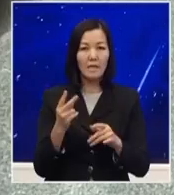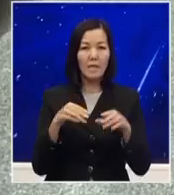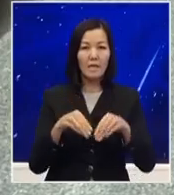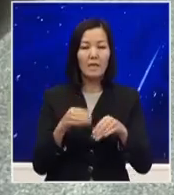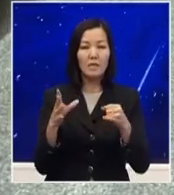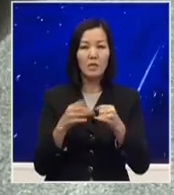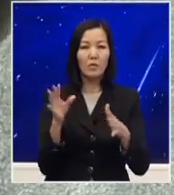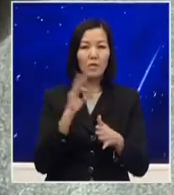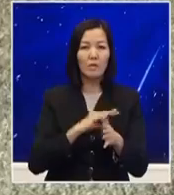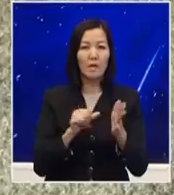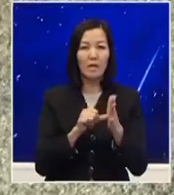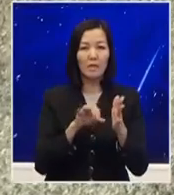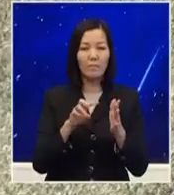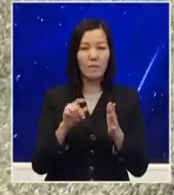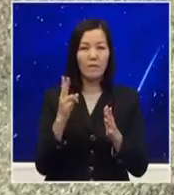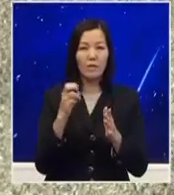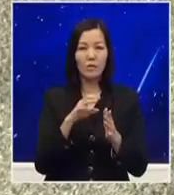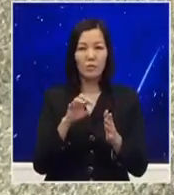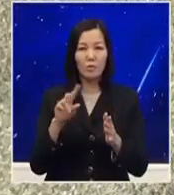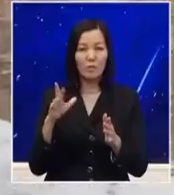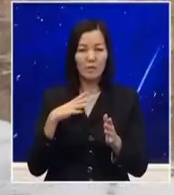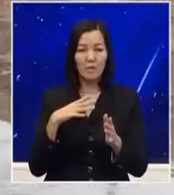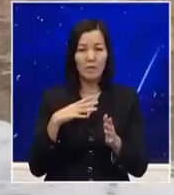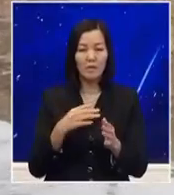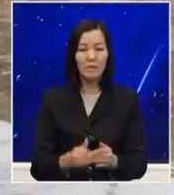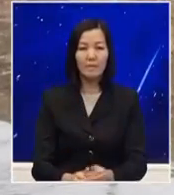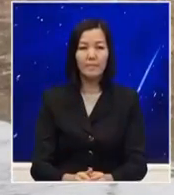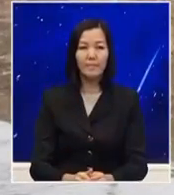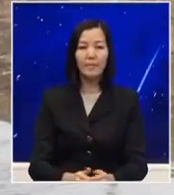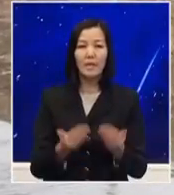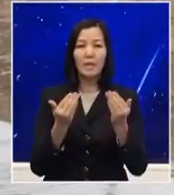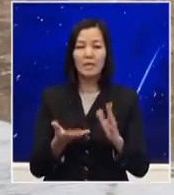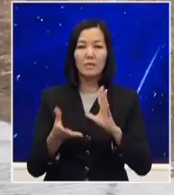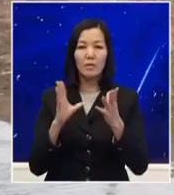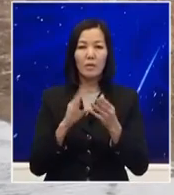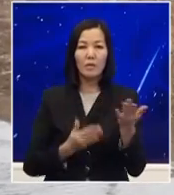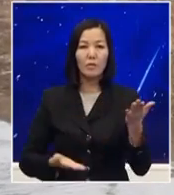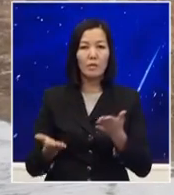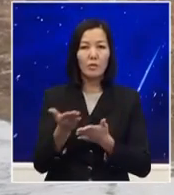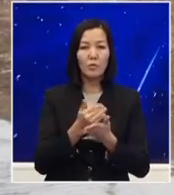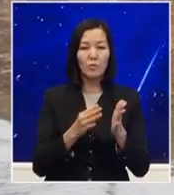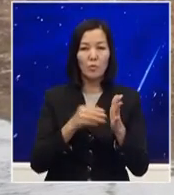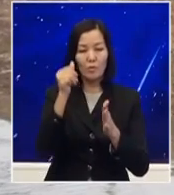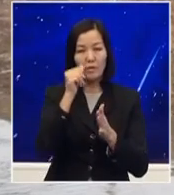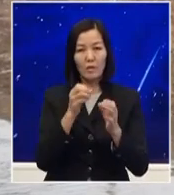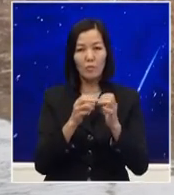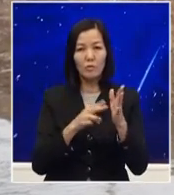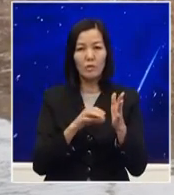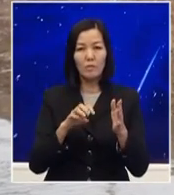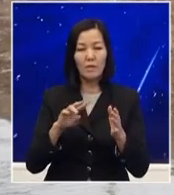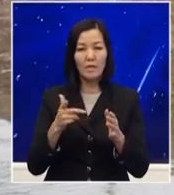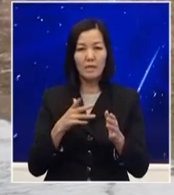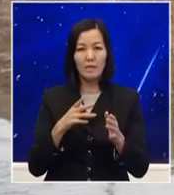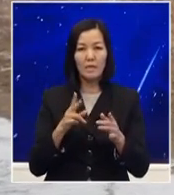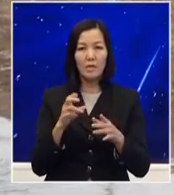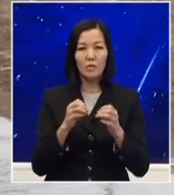шаруашылығындағы табыс 6 миллиард 200 миллион теңге. Қаратал ауданы бойынша алынған өнім 9 айда 17 миллиард